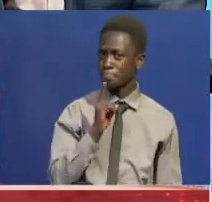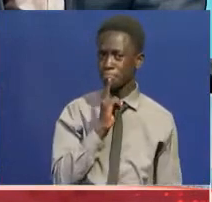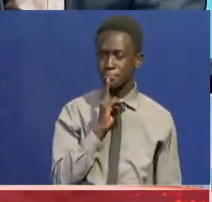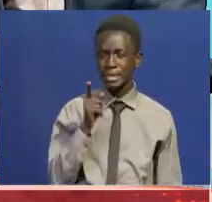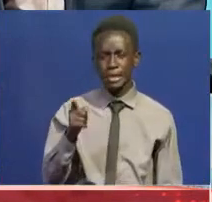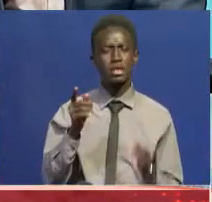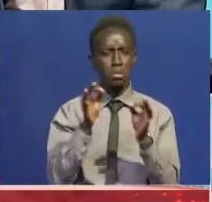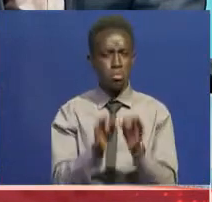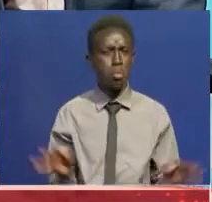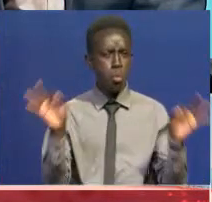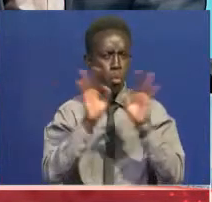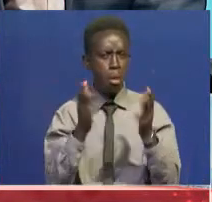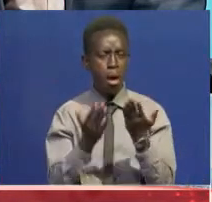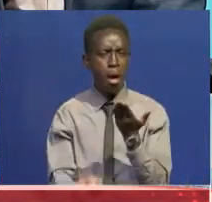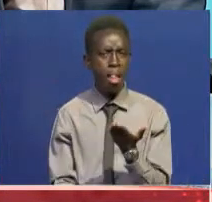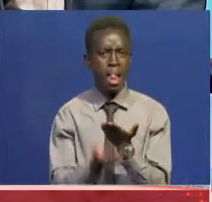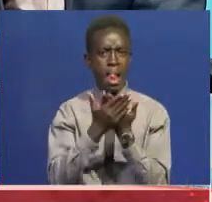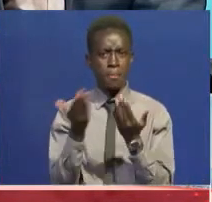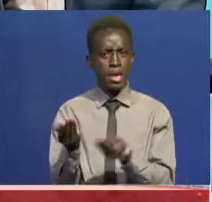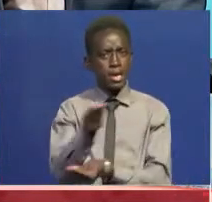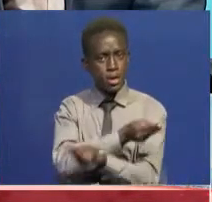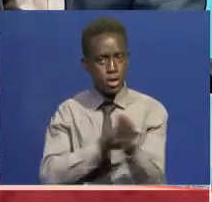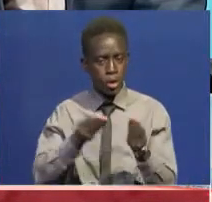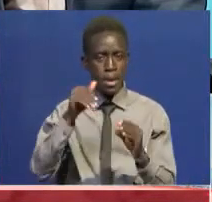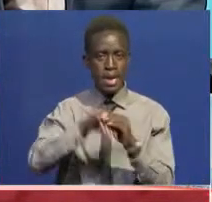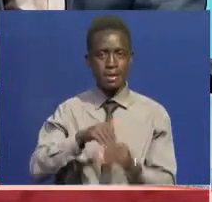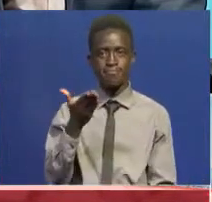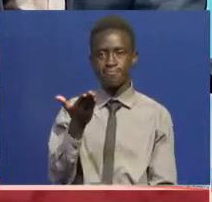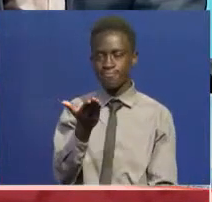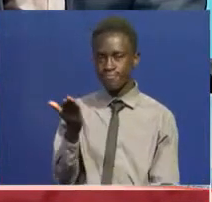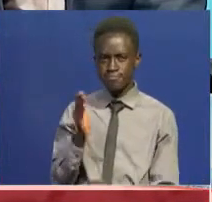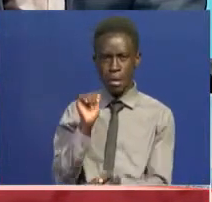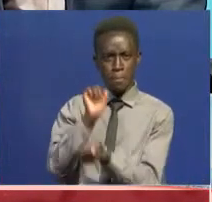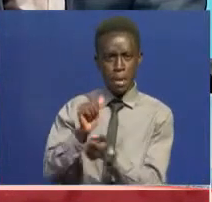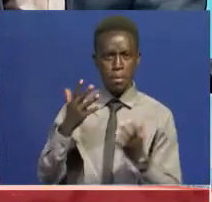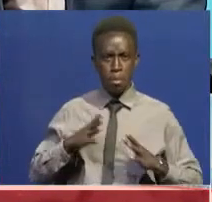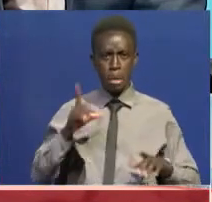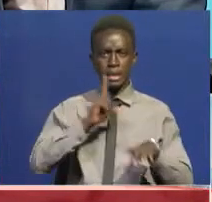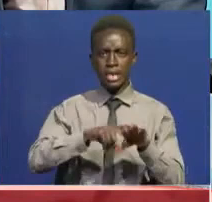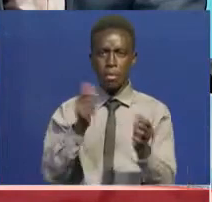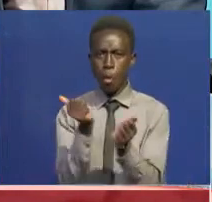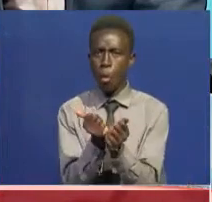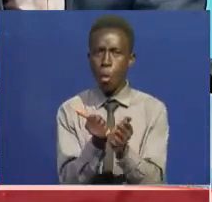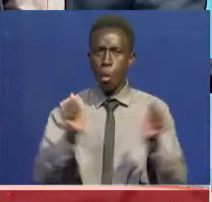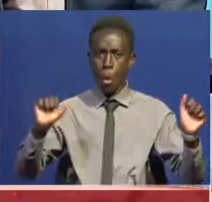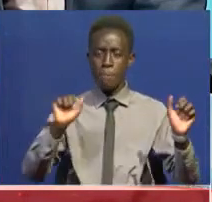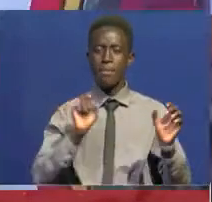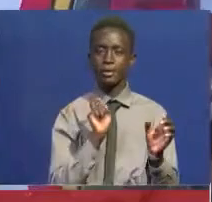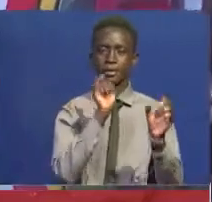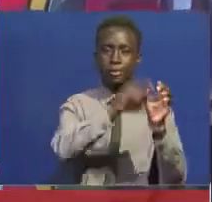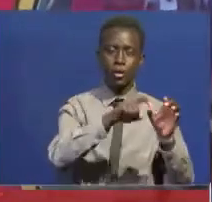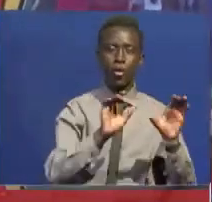katika kuwawezesha kiuchumi wafungwa watakapoondoka gerezani na kujiunga na watu wengine katika jamii.